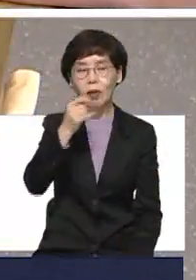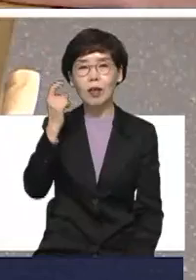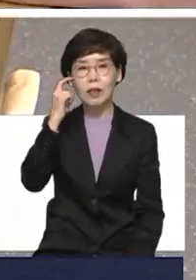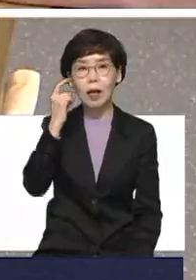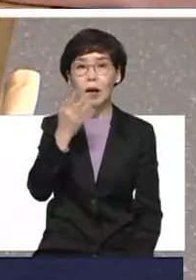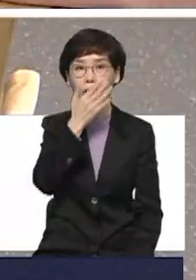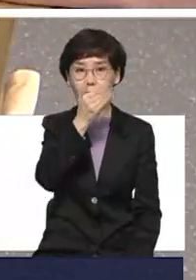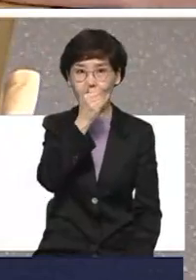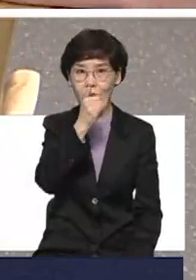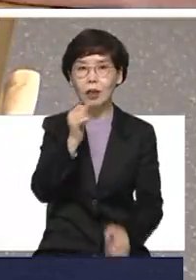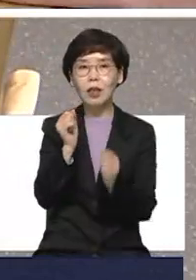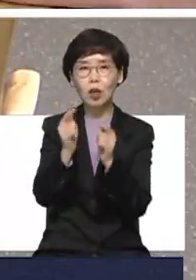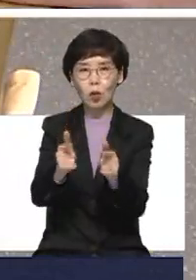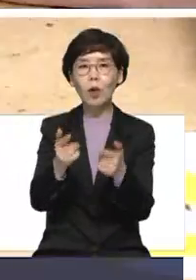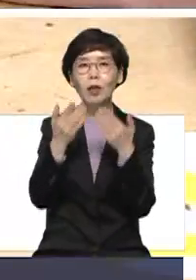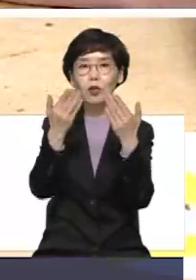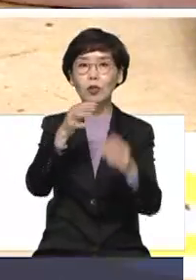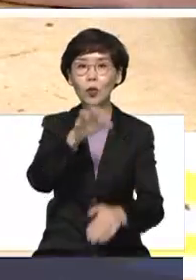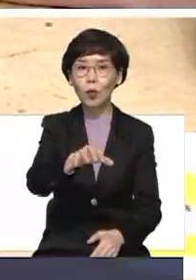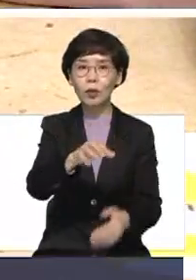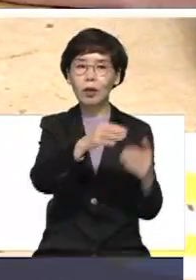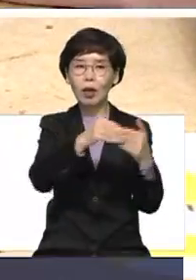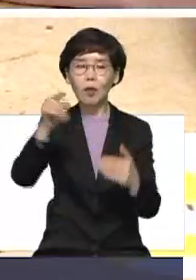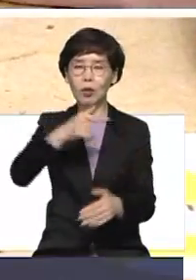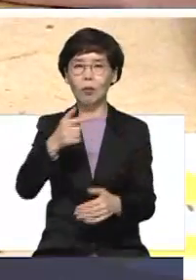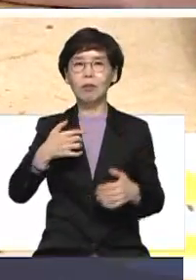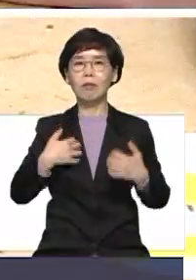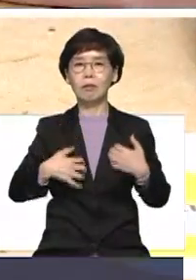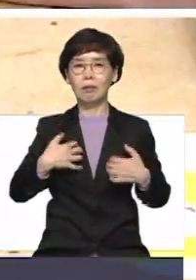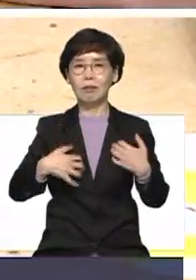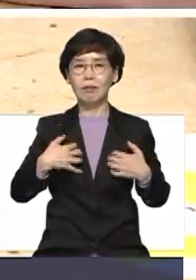생각하시는 기회를 줄 수 있는 곳에 와서 너무 좋고요.